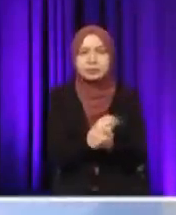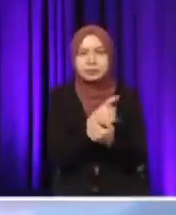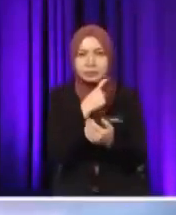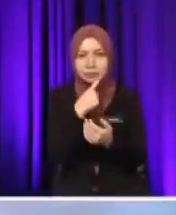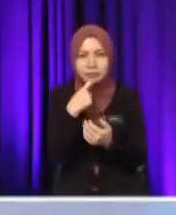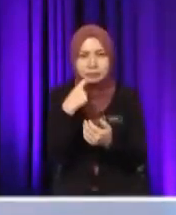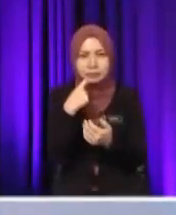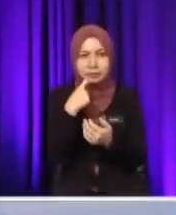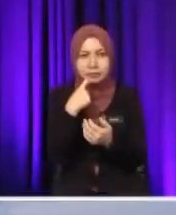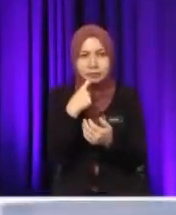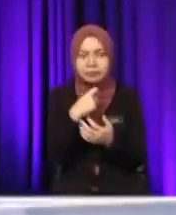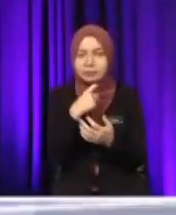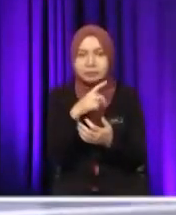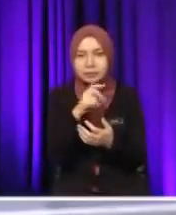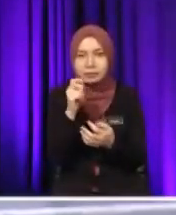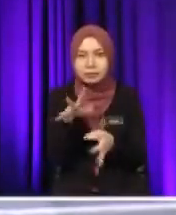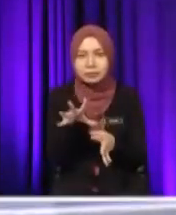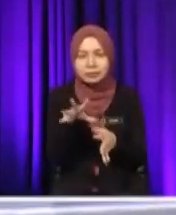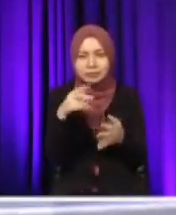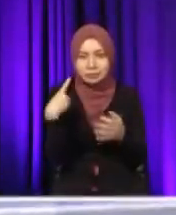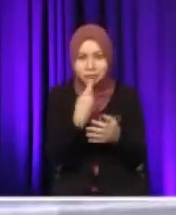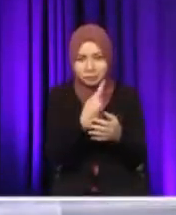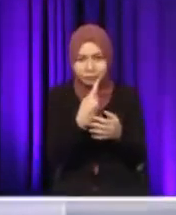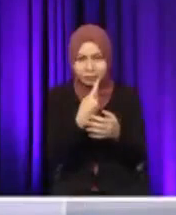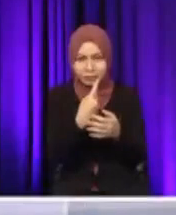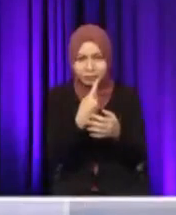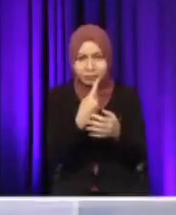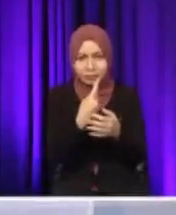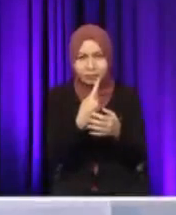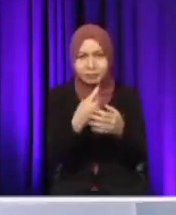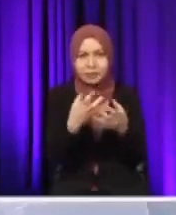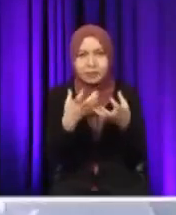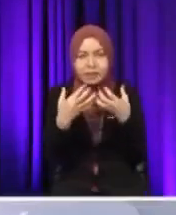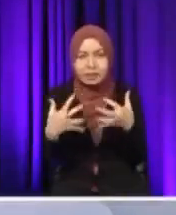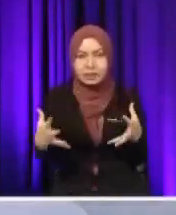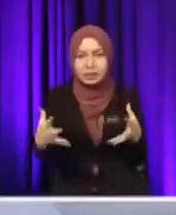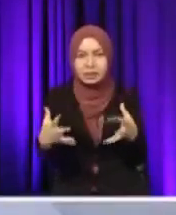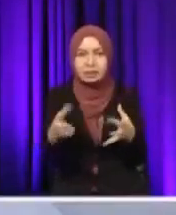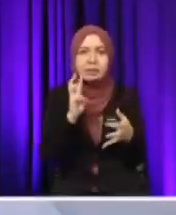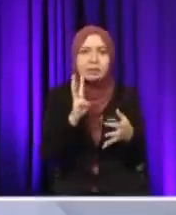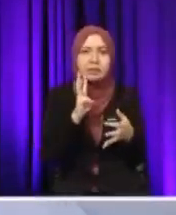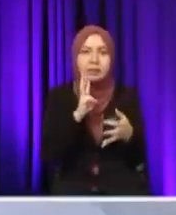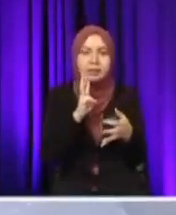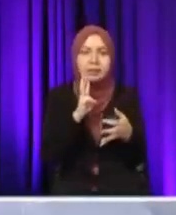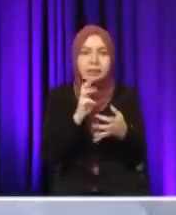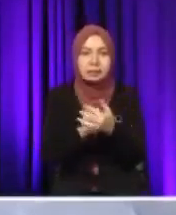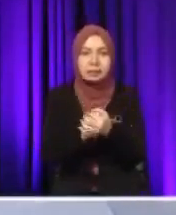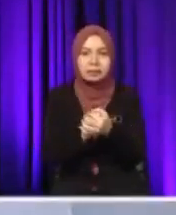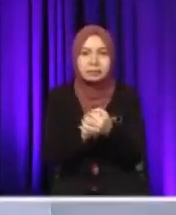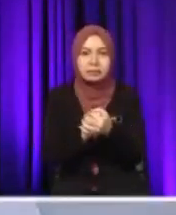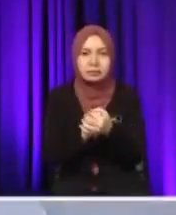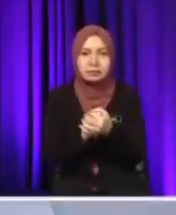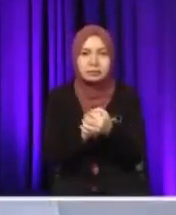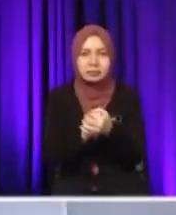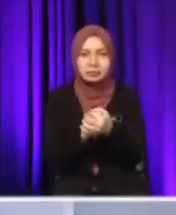separuh saja. Separuh eh? Jangan penuh sangat. Rata-ratakan. Sebab lapisan pertama ni kita nak dekatkan je bunga tu. Kalau kita terus masuk semua sekali,